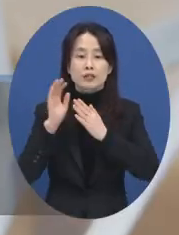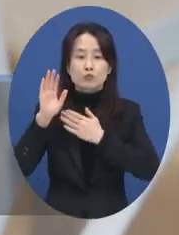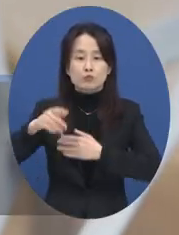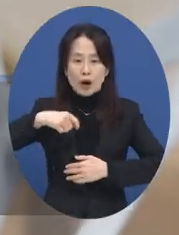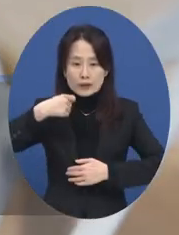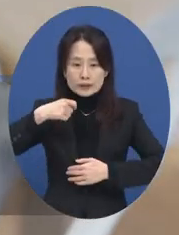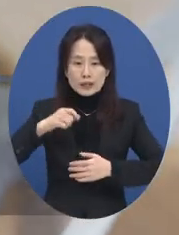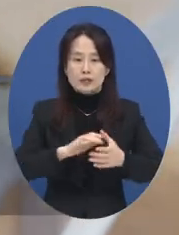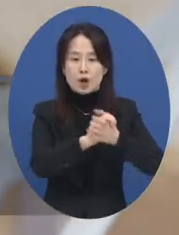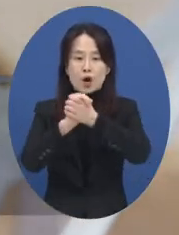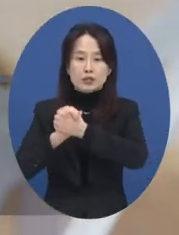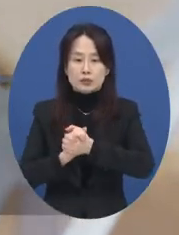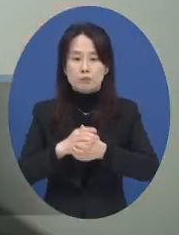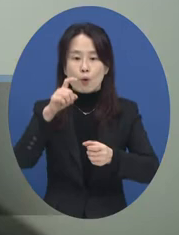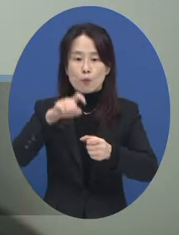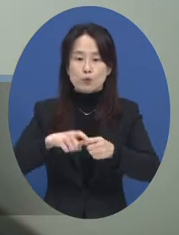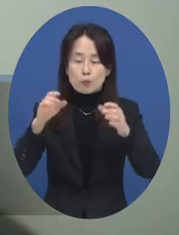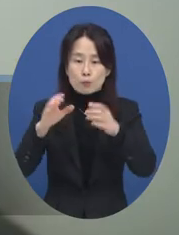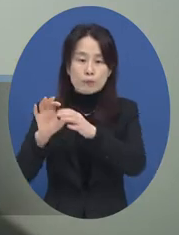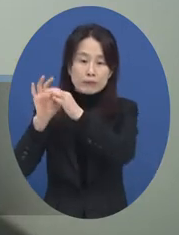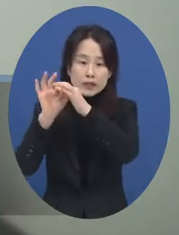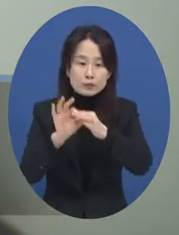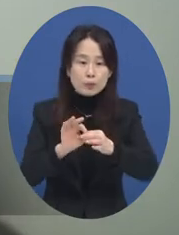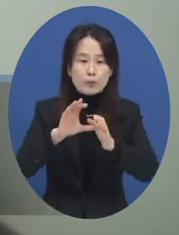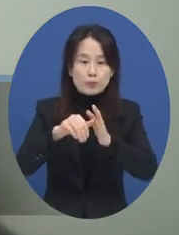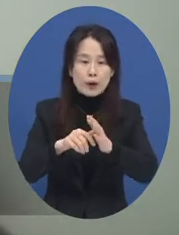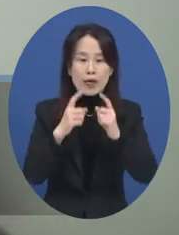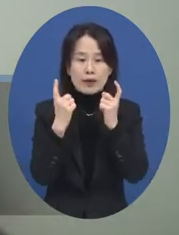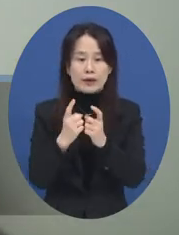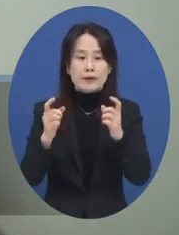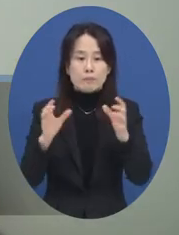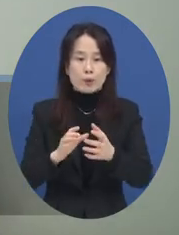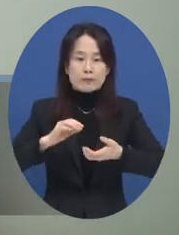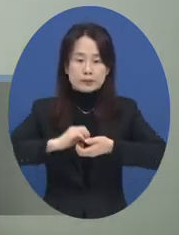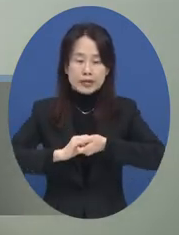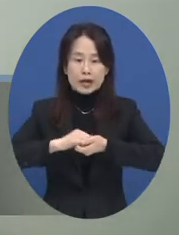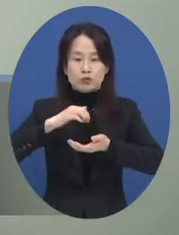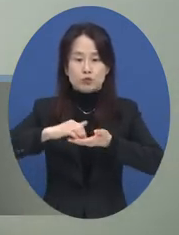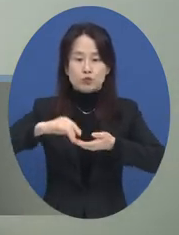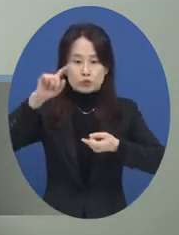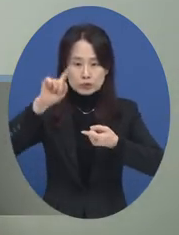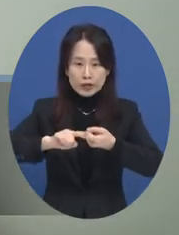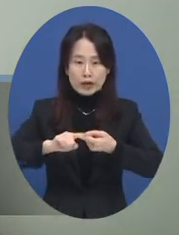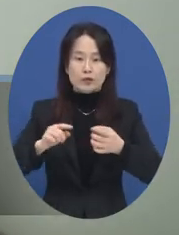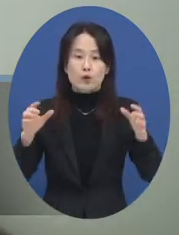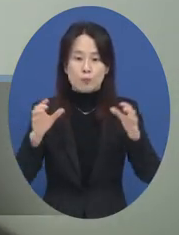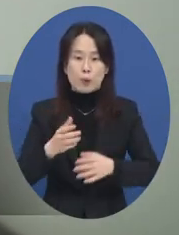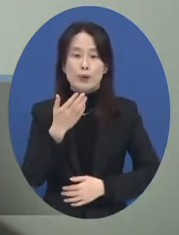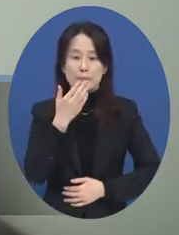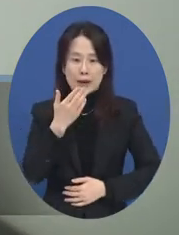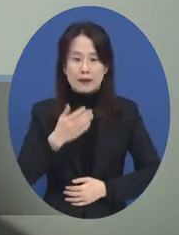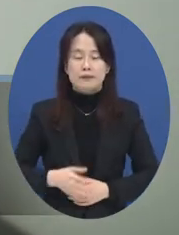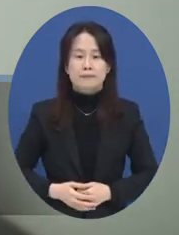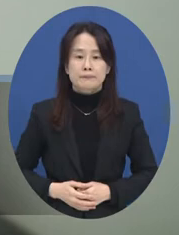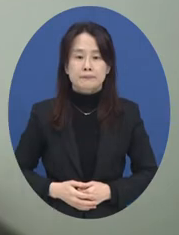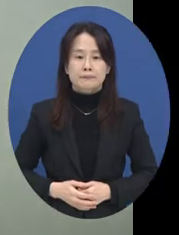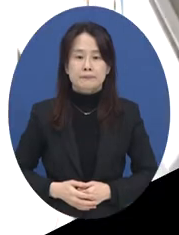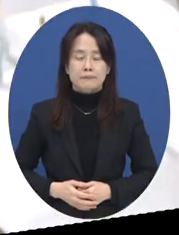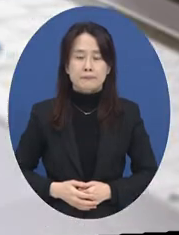식사 등 침묵 형성 목적의 모임이 이어진 경우 사적 모임 제한 범위 내에서 가능하다는 점 알아주세요